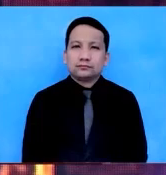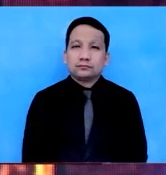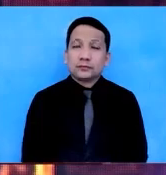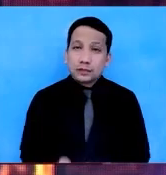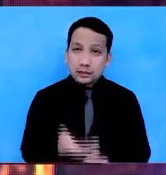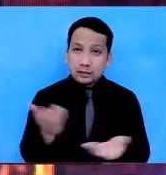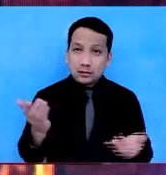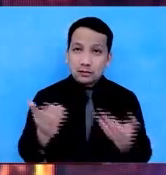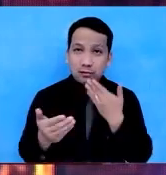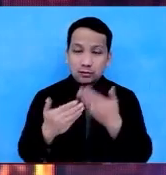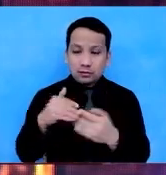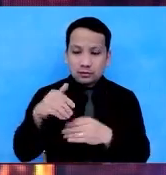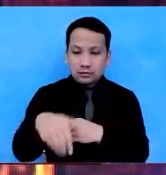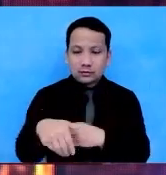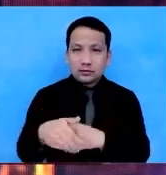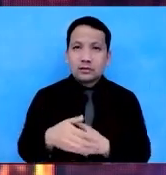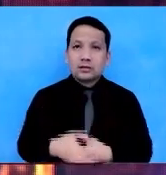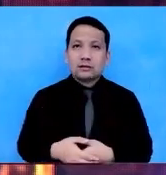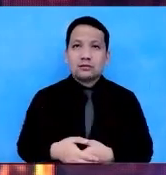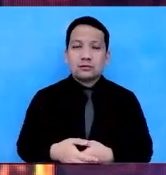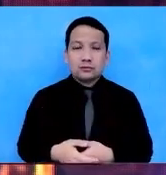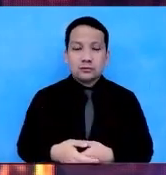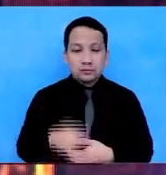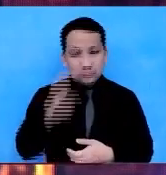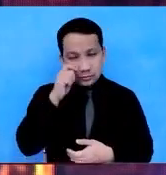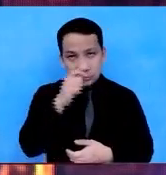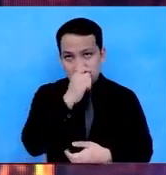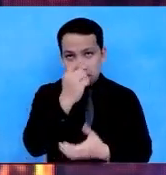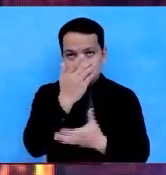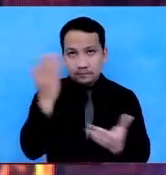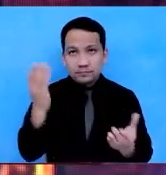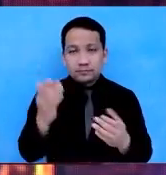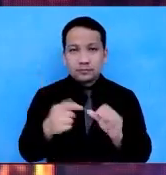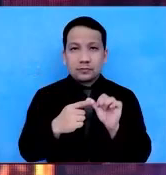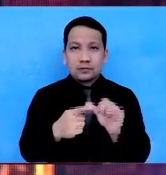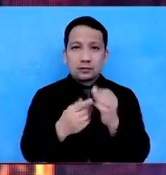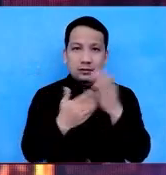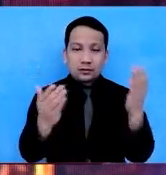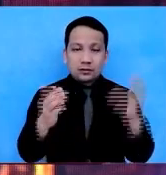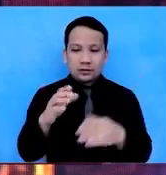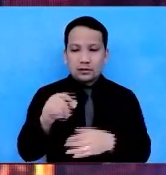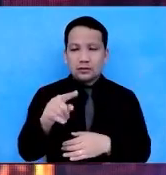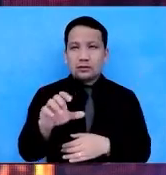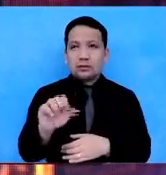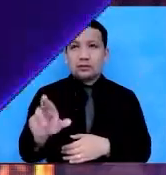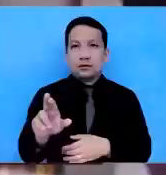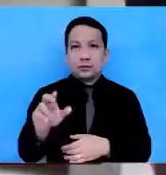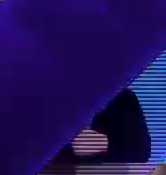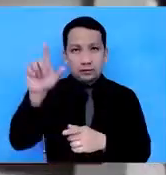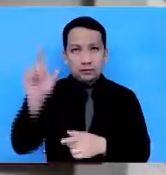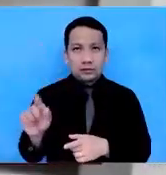at sa ating pabaong pampag-good night Kambal na selebrasyon para sa Kambal na centenarian sa Italy.